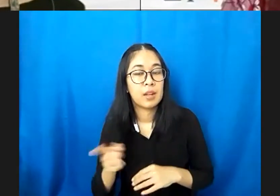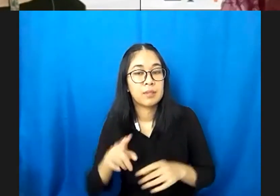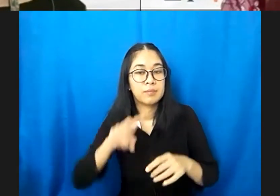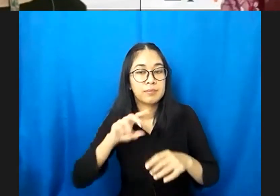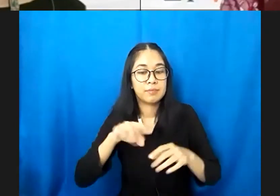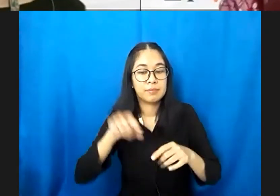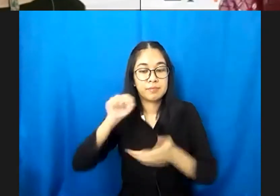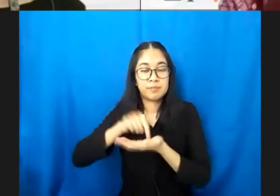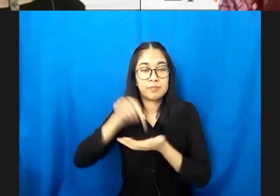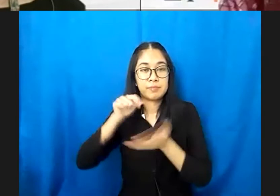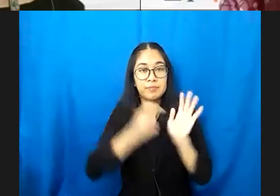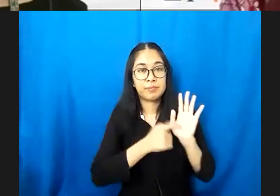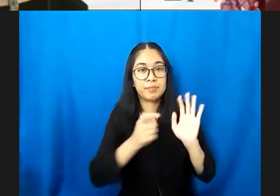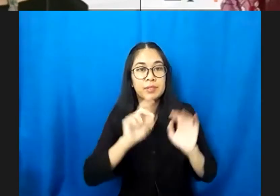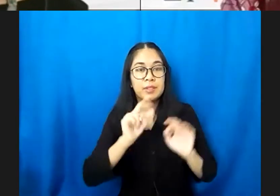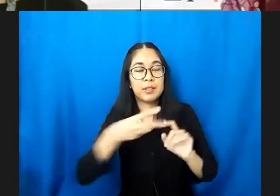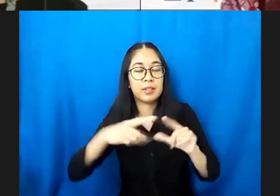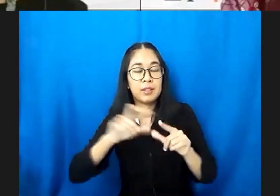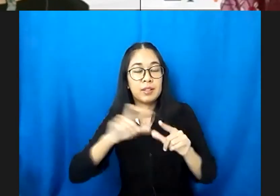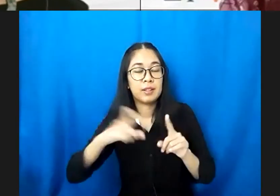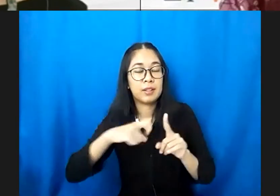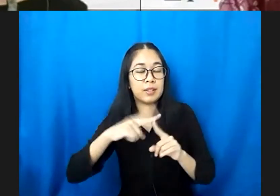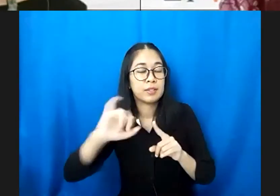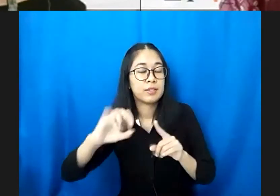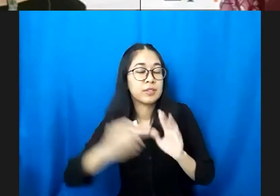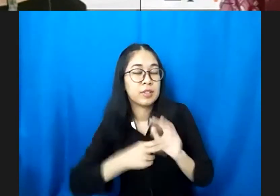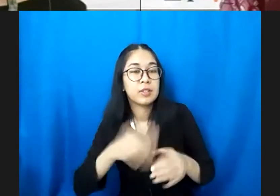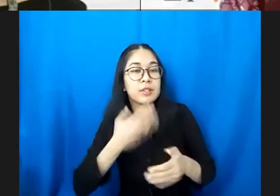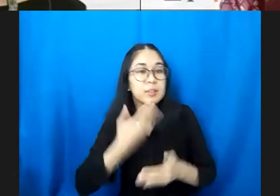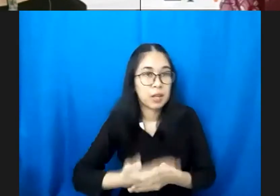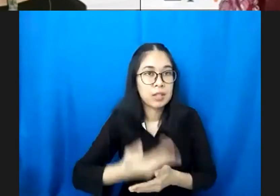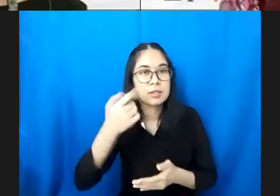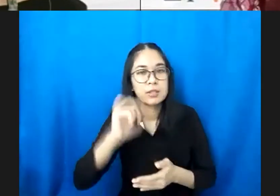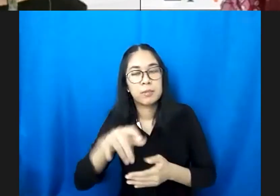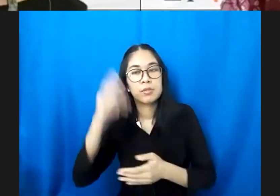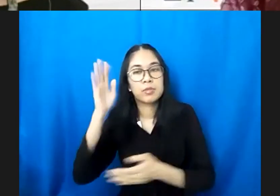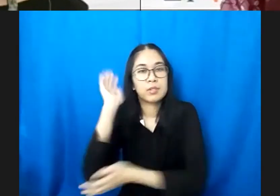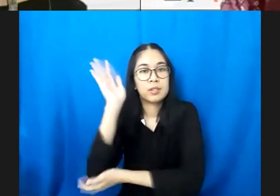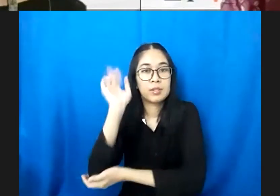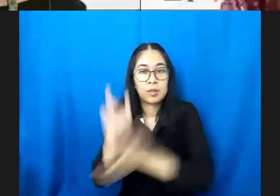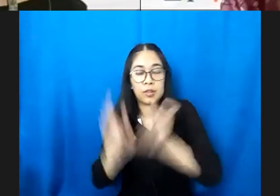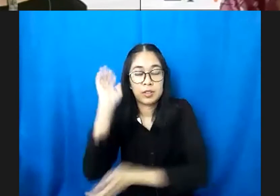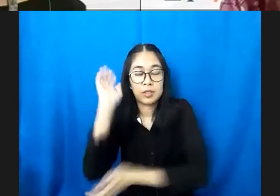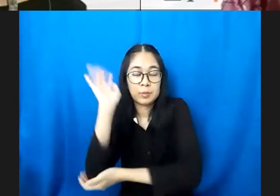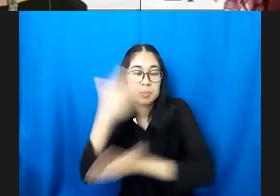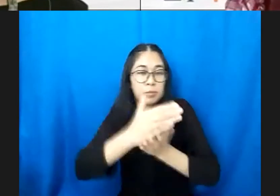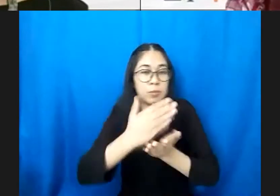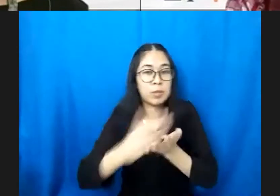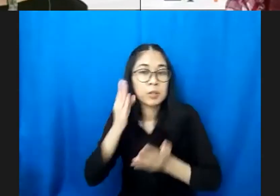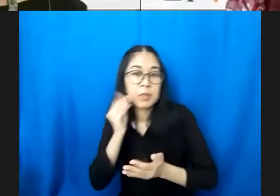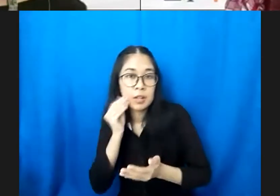tombol reaction, tapi kita mungkin bisa secara virtual. Terima kasih dan apresiasi untuk para narasumber kita yang sudah berbagi pengalaman